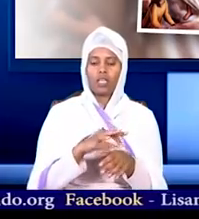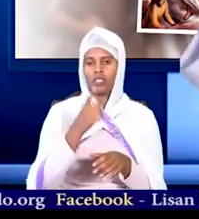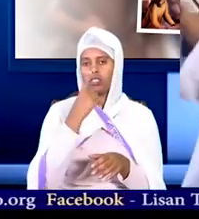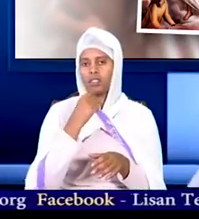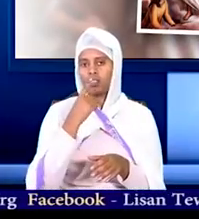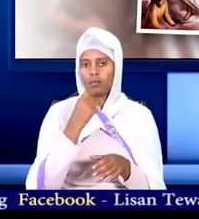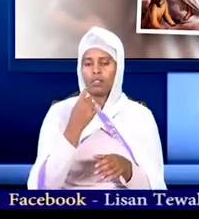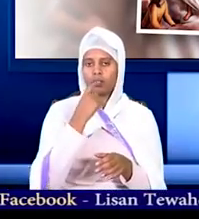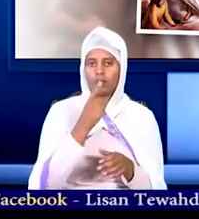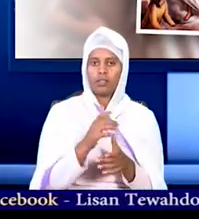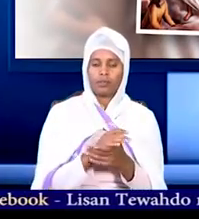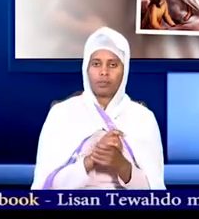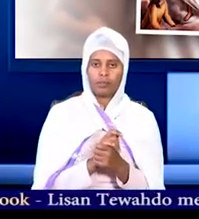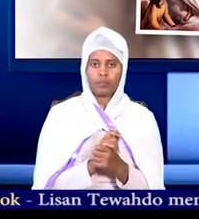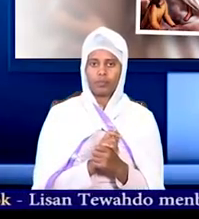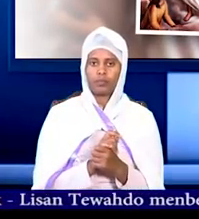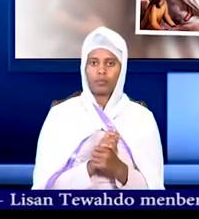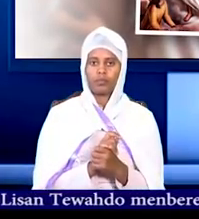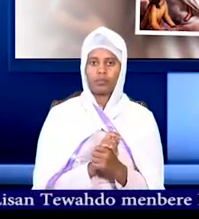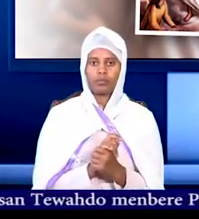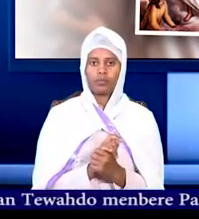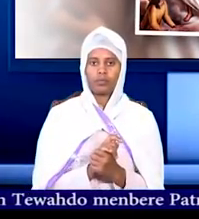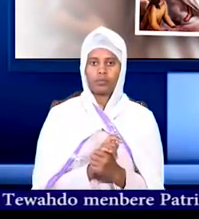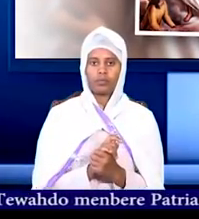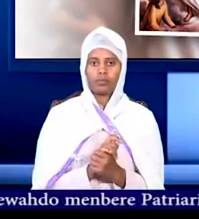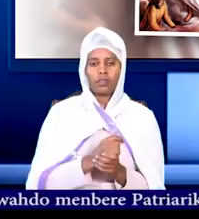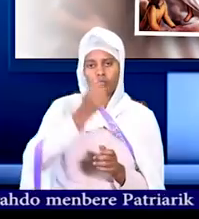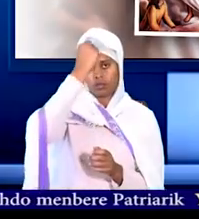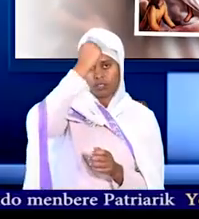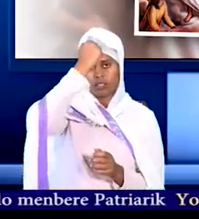እዚ ስጋይ ምሳሌ እዚ ደመይ ምሳሌ